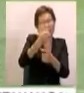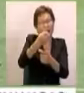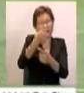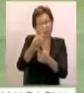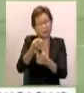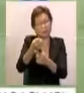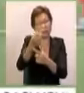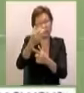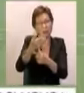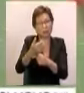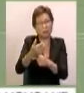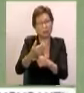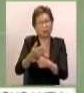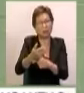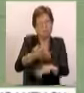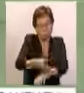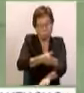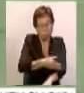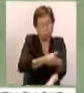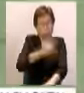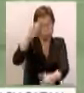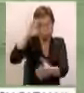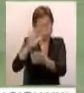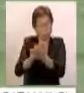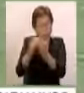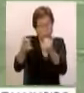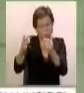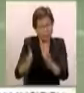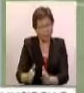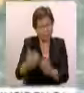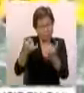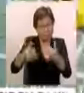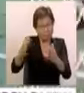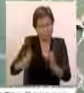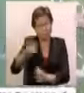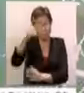gol, prestasi meyakinkan anak buah Melovan Rajivak.